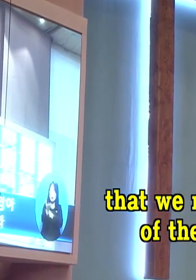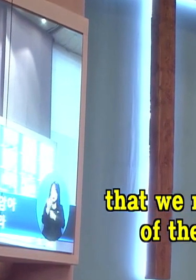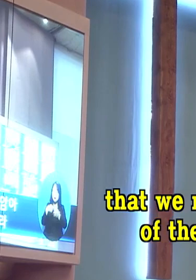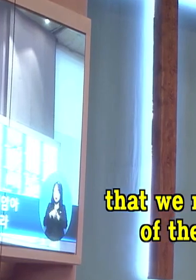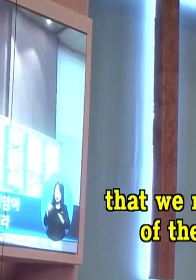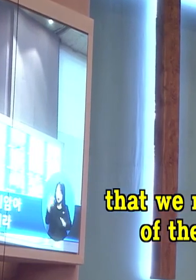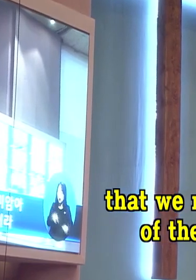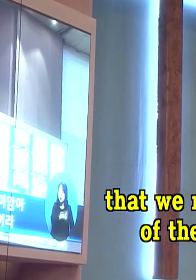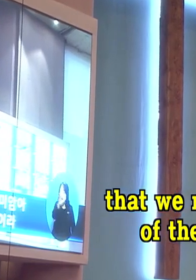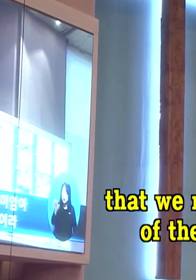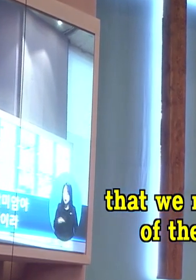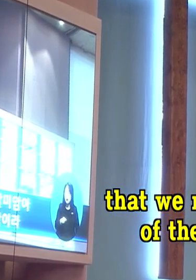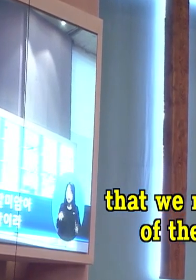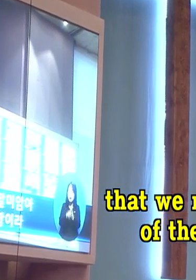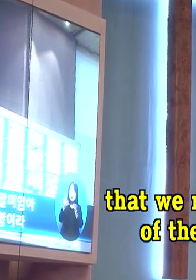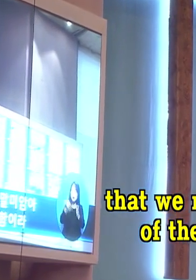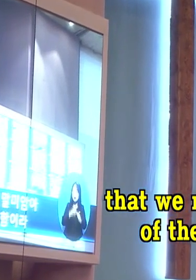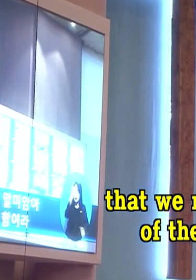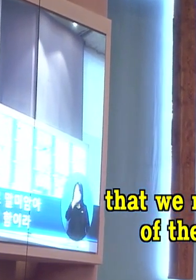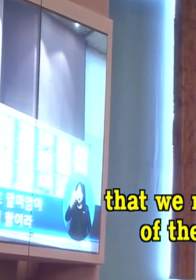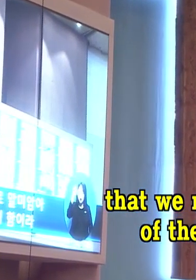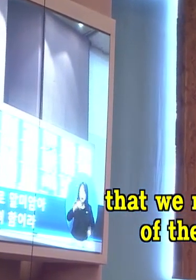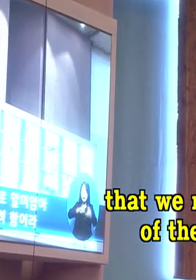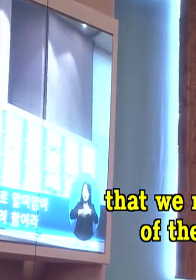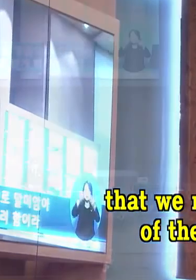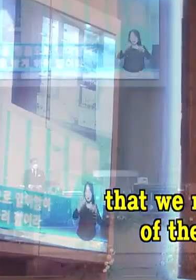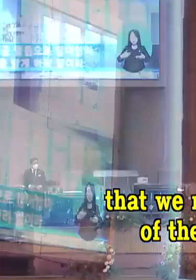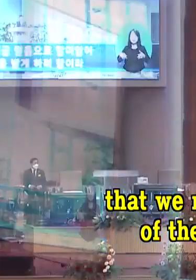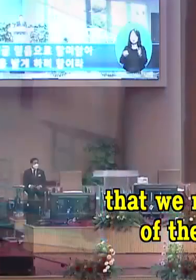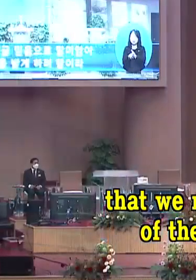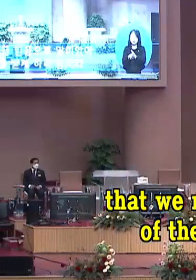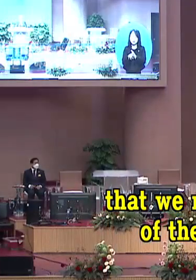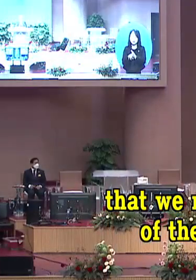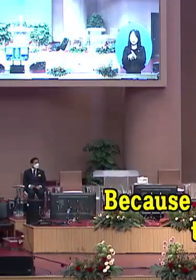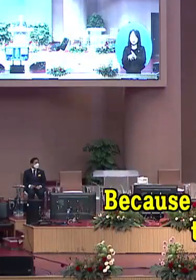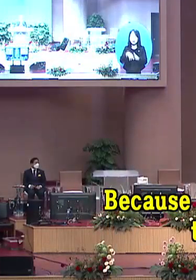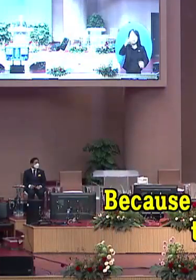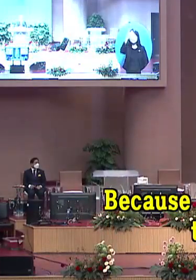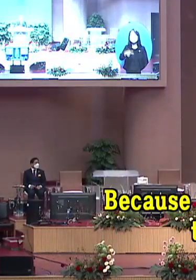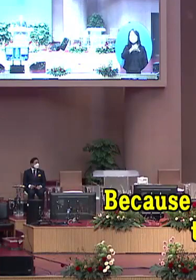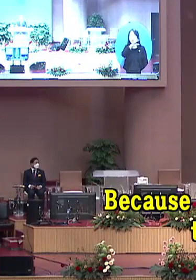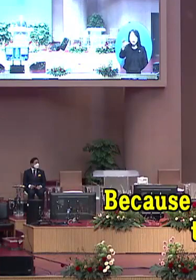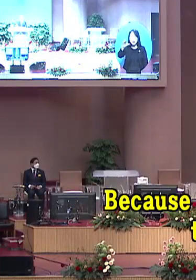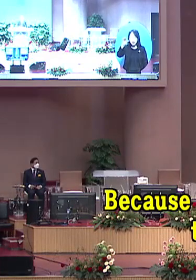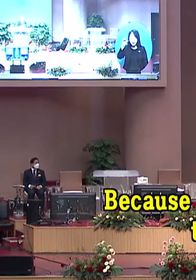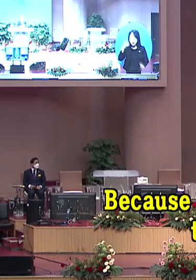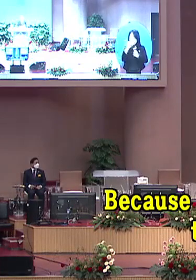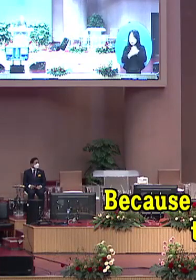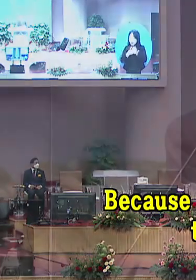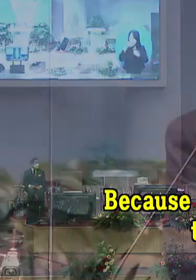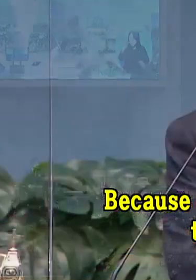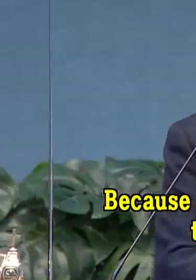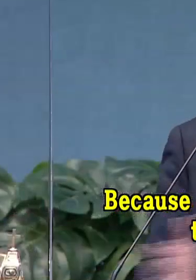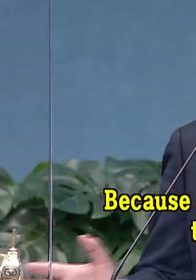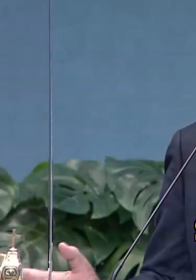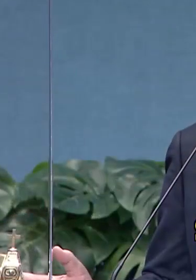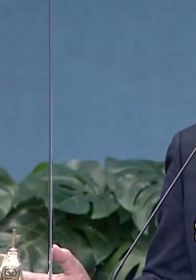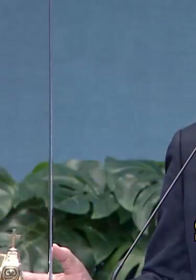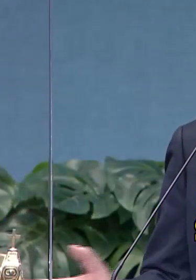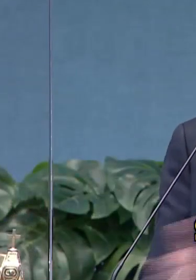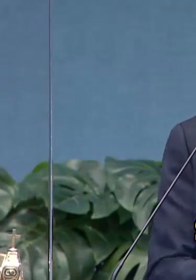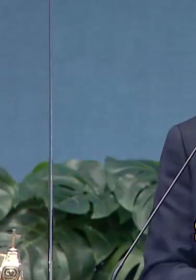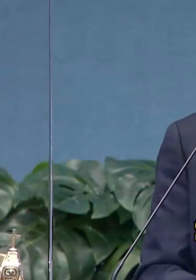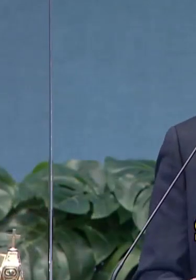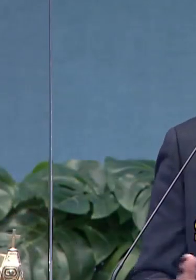말미암아 성령의 약속을 받게 하려 함이라. 십자가의 은혜로 말미암아 저주가 사라지고 가난이